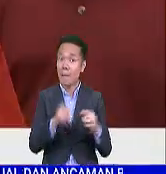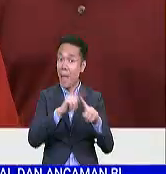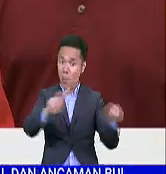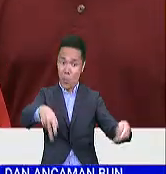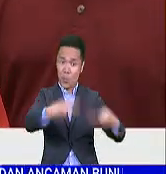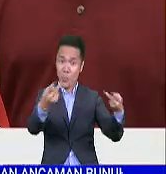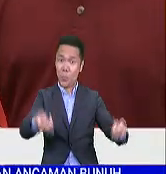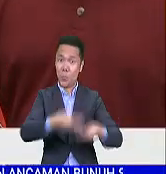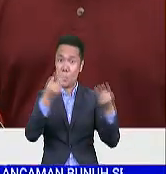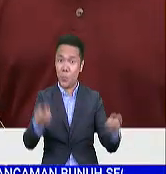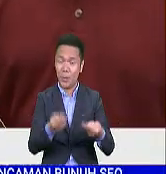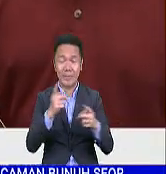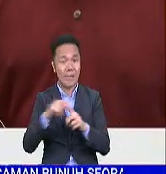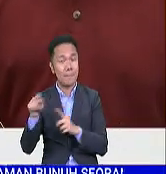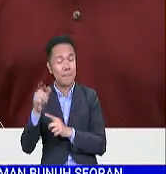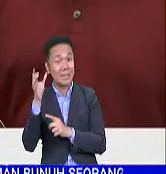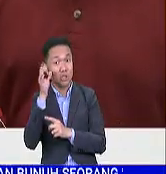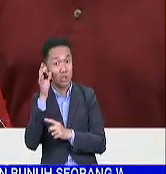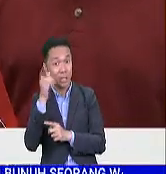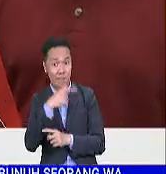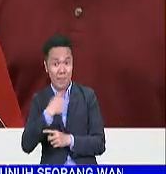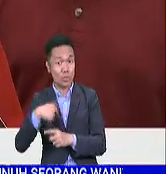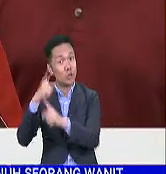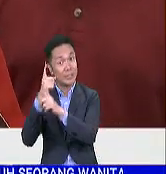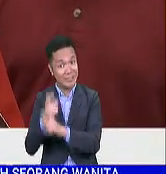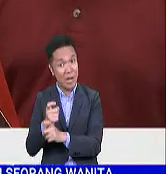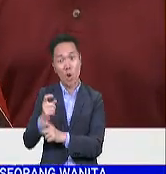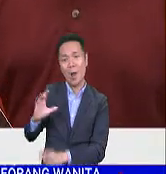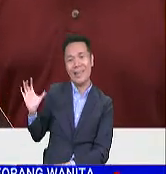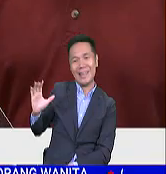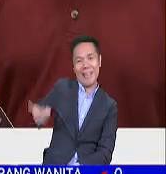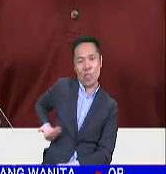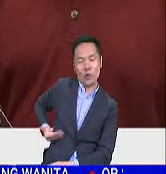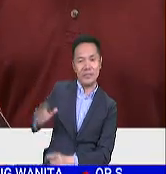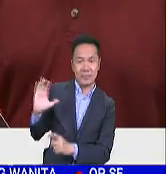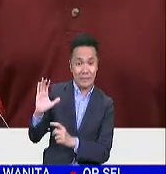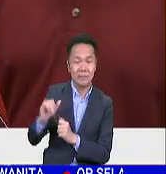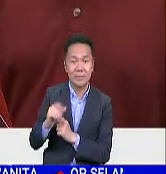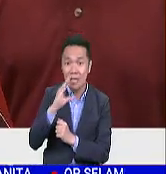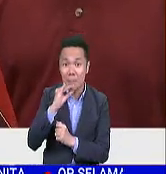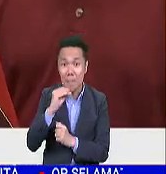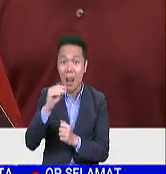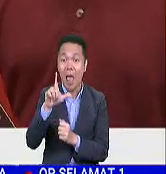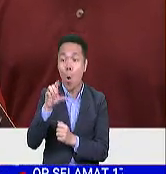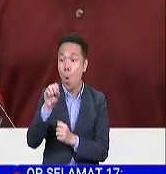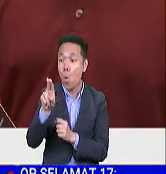sang dalam bahasa Mandarin ataupun Cantonese itu, lao mean kita